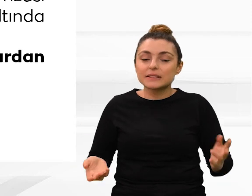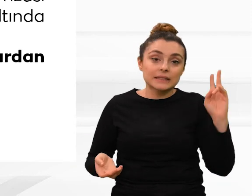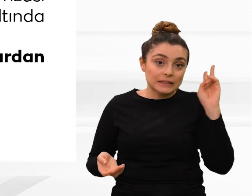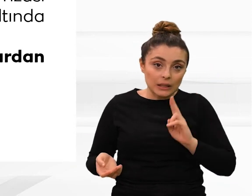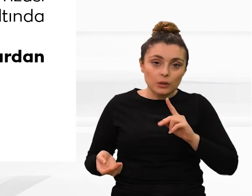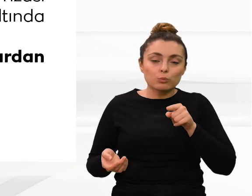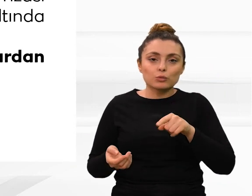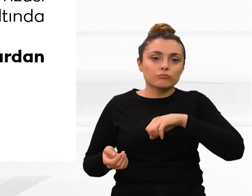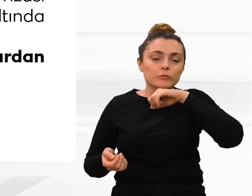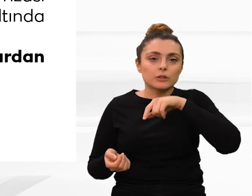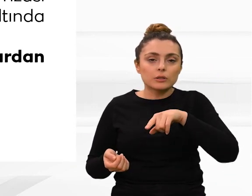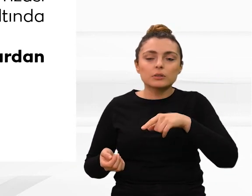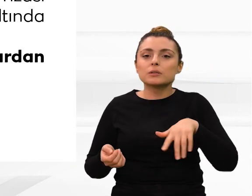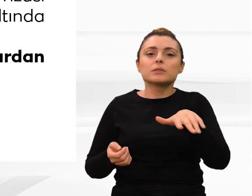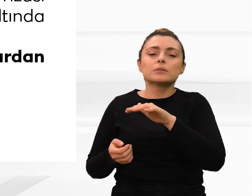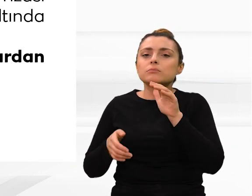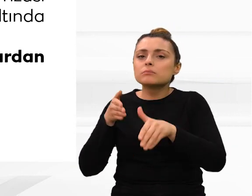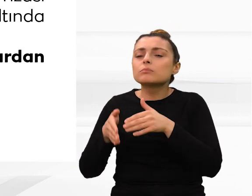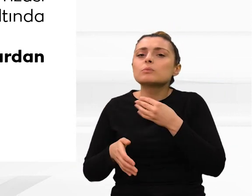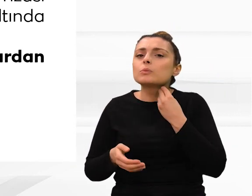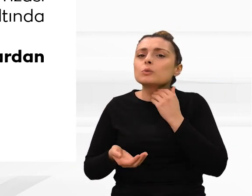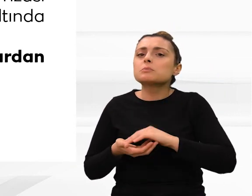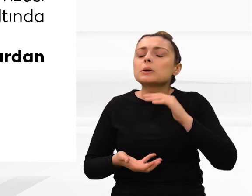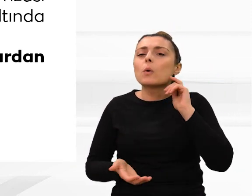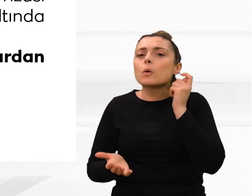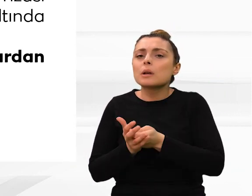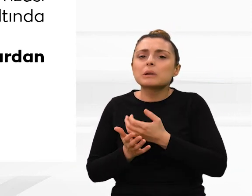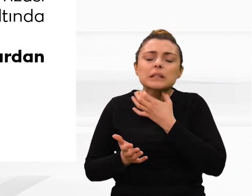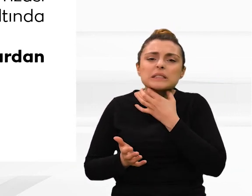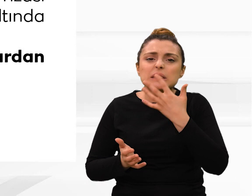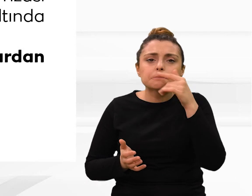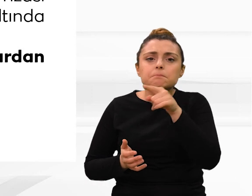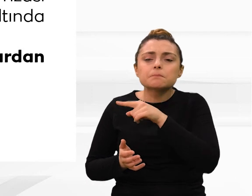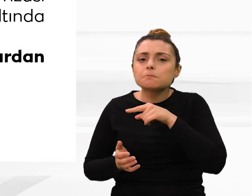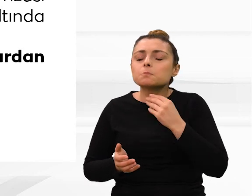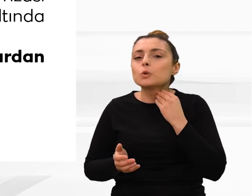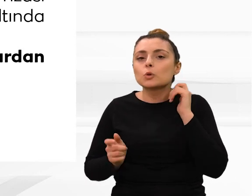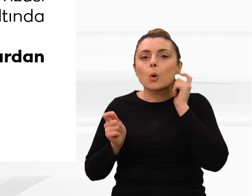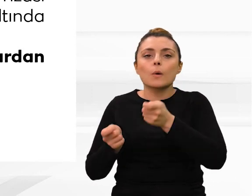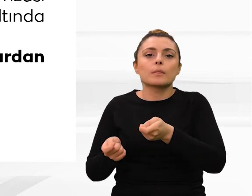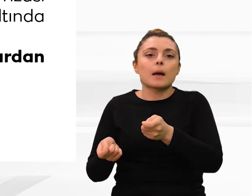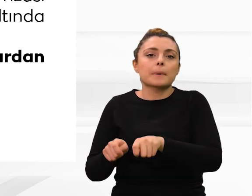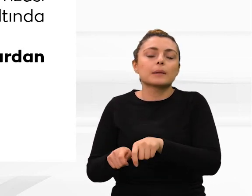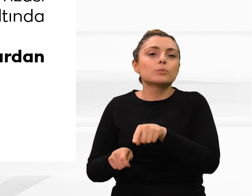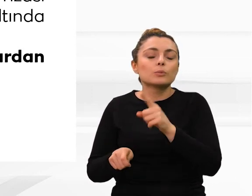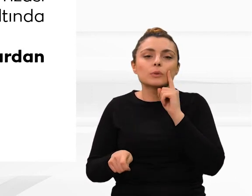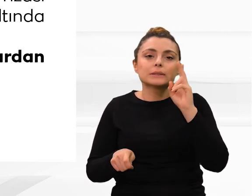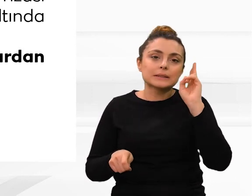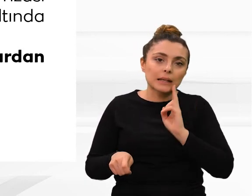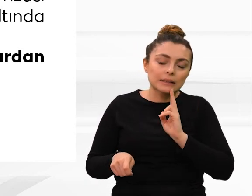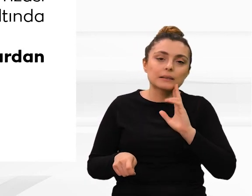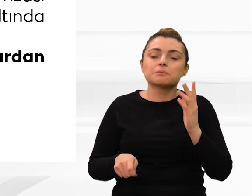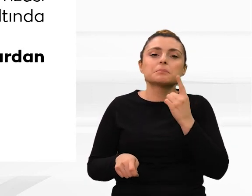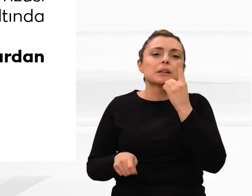zenginler Bu sayede esnafa gelerek borcu birikenler ödeme zorluğu çeken kimselerin borcunu öderdi bu şekilde zengin